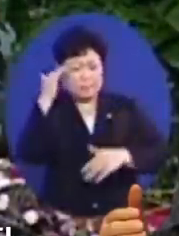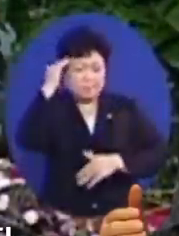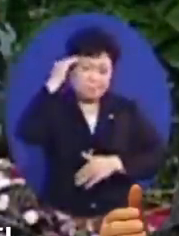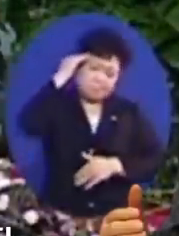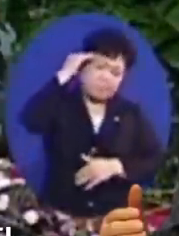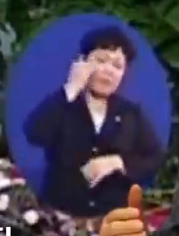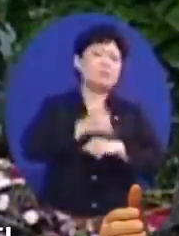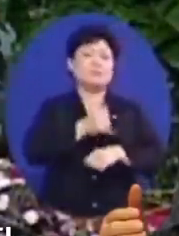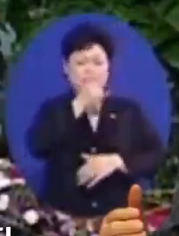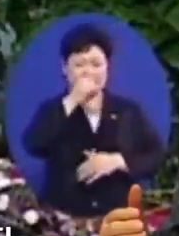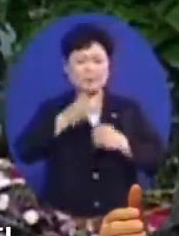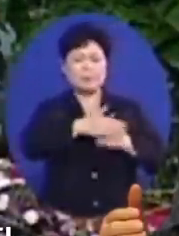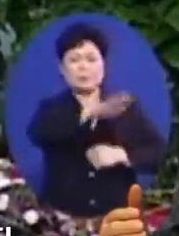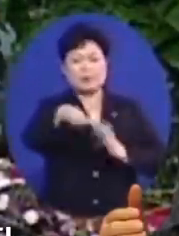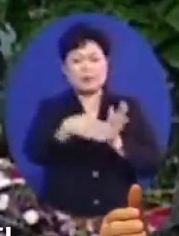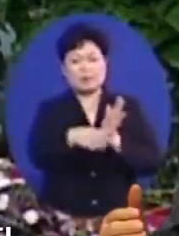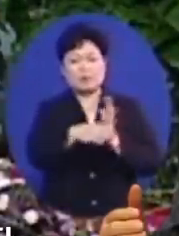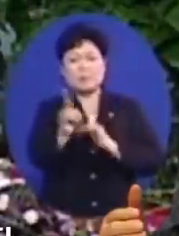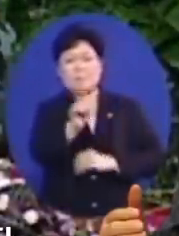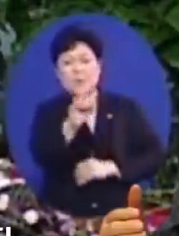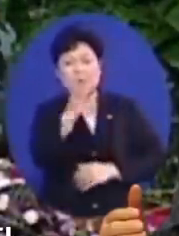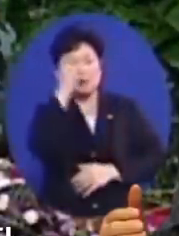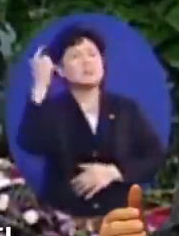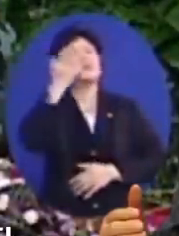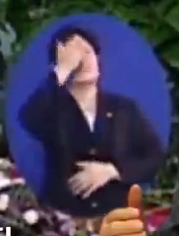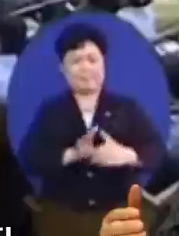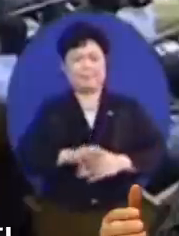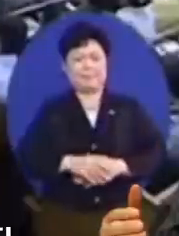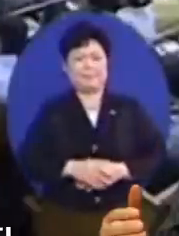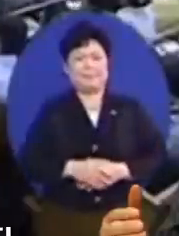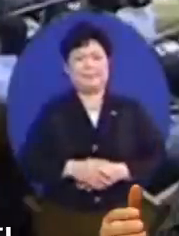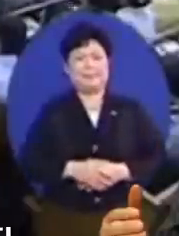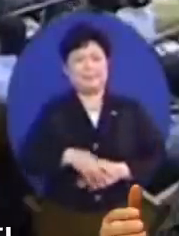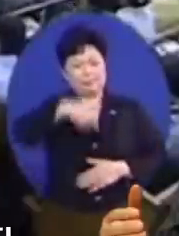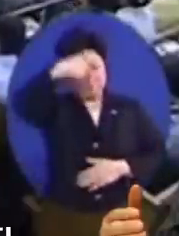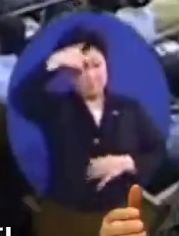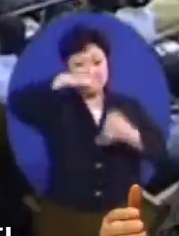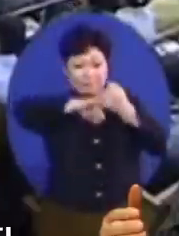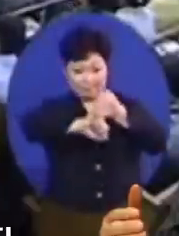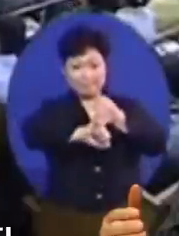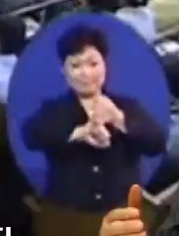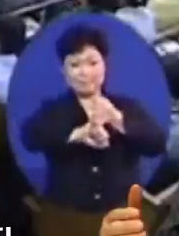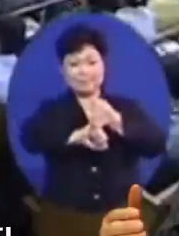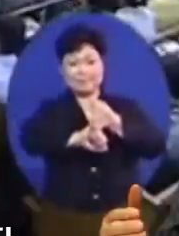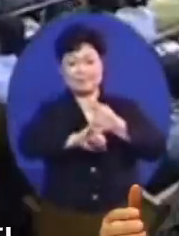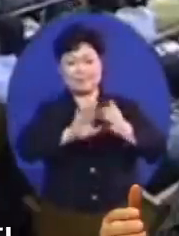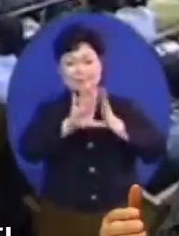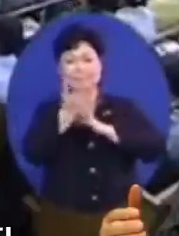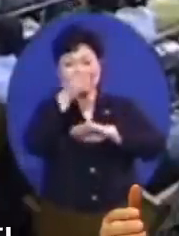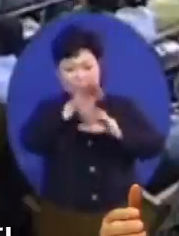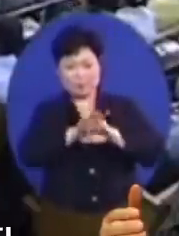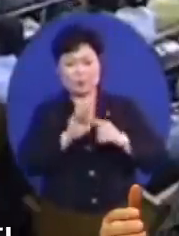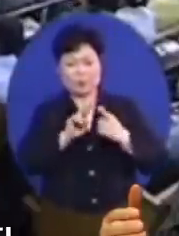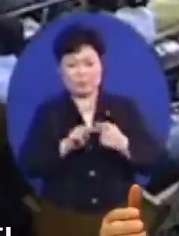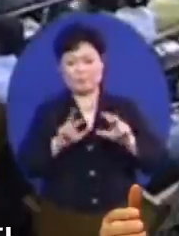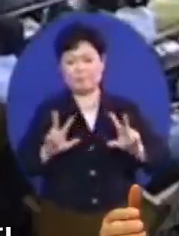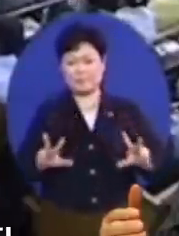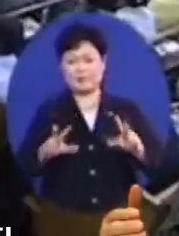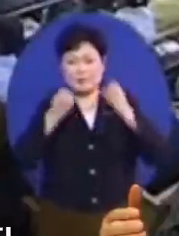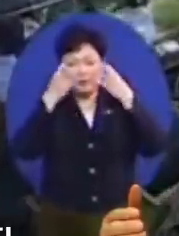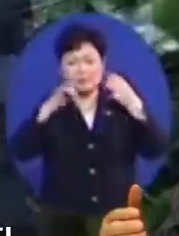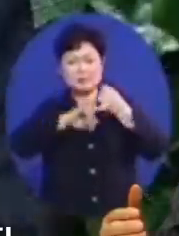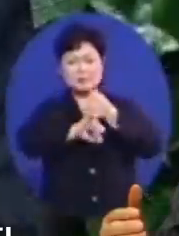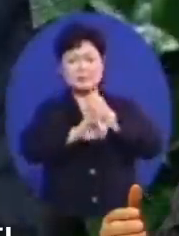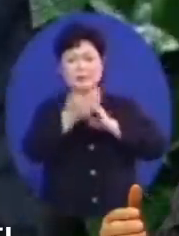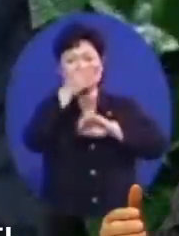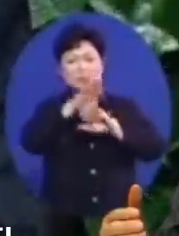있습니다. 이때 우리의 무기는 성령님이 것입니다. 구약시대 성도들과 오늘 신약시대